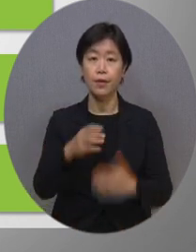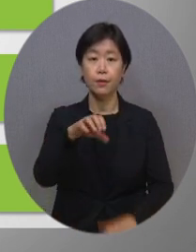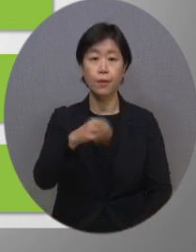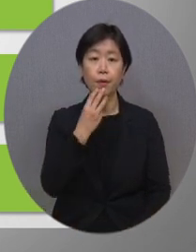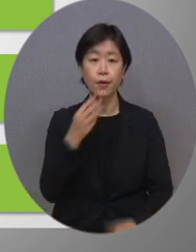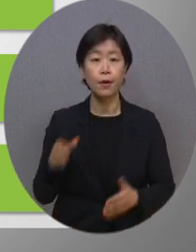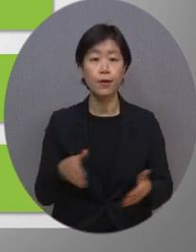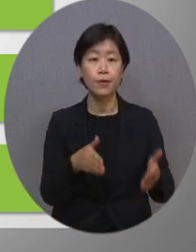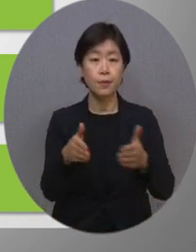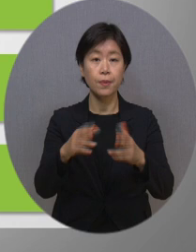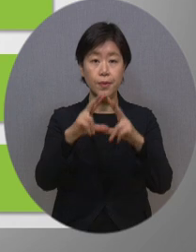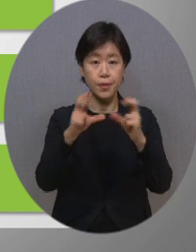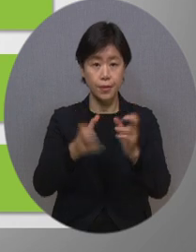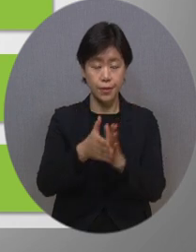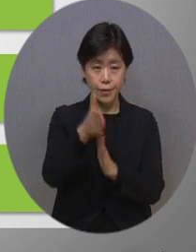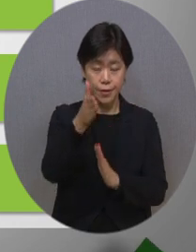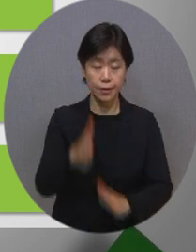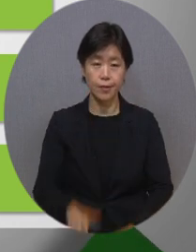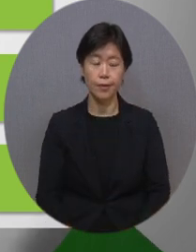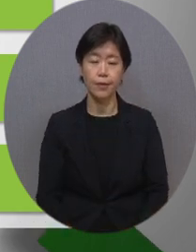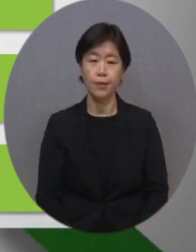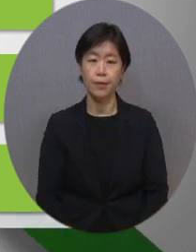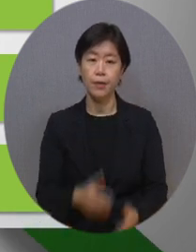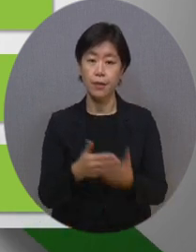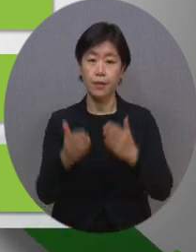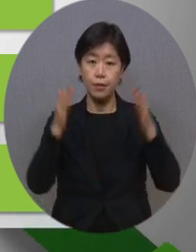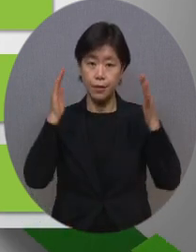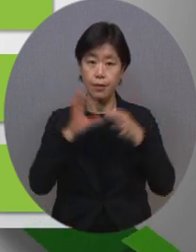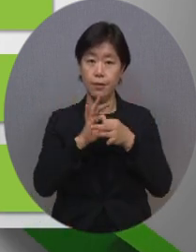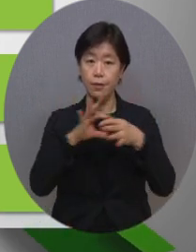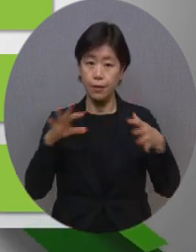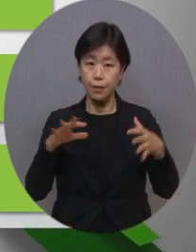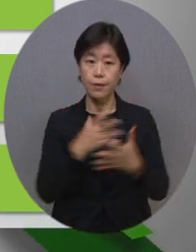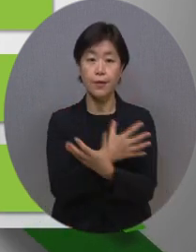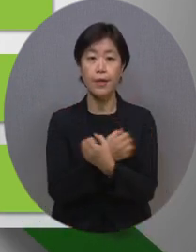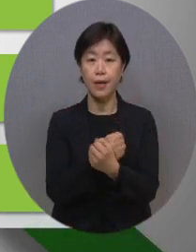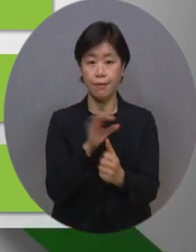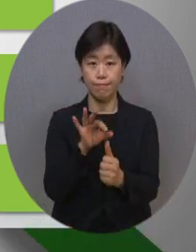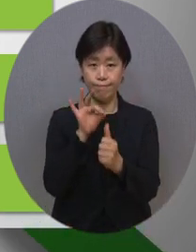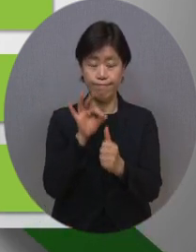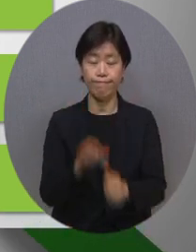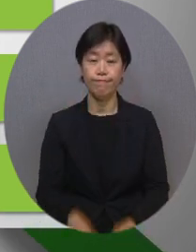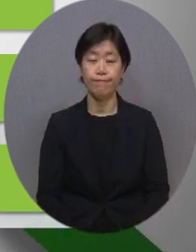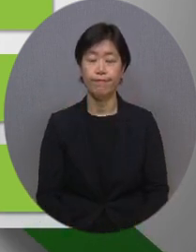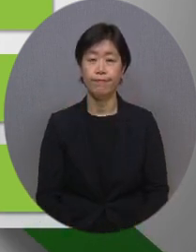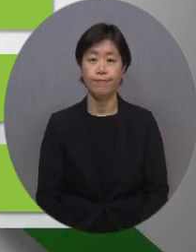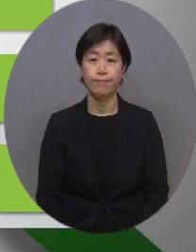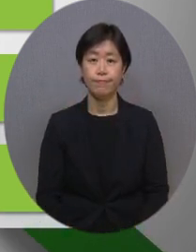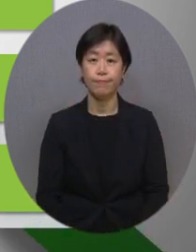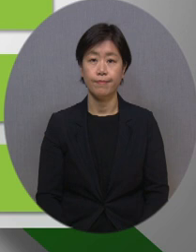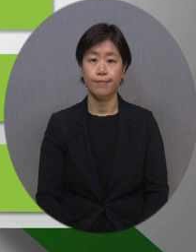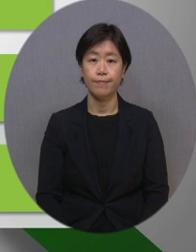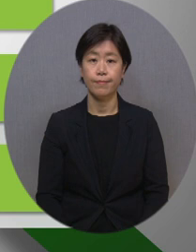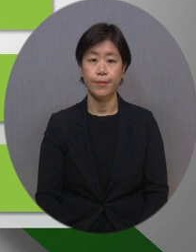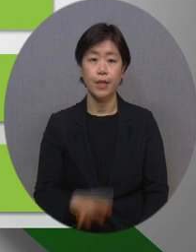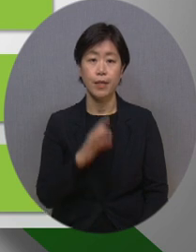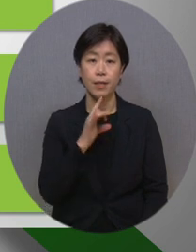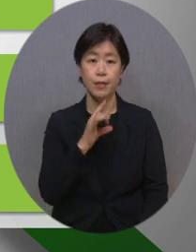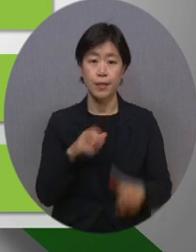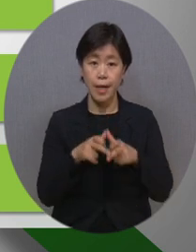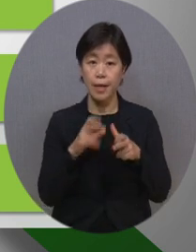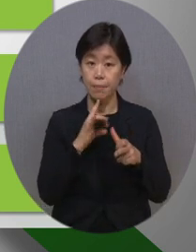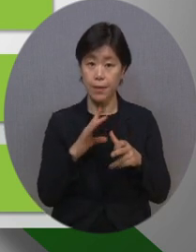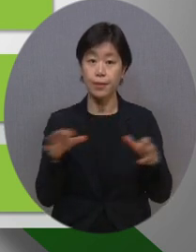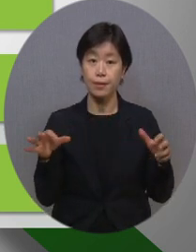근무지는 경기도 성남시입니다. 경력과 학력은 무관하며 계약직을 모집합니다.